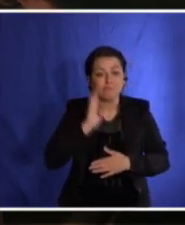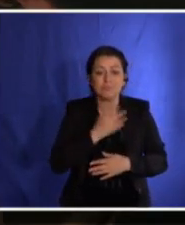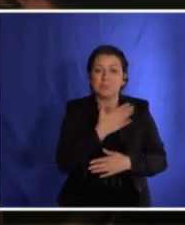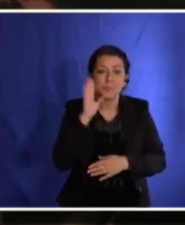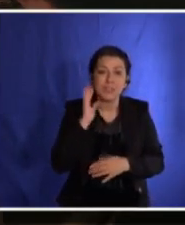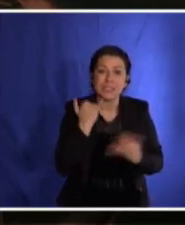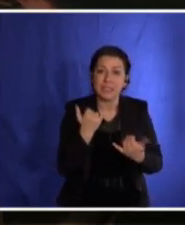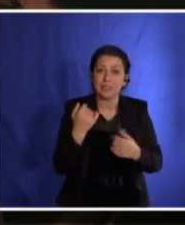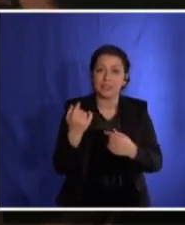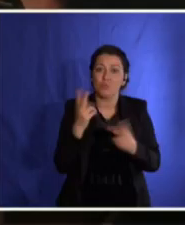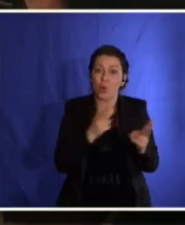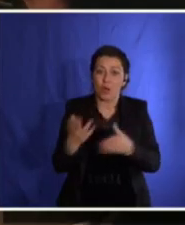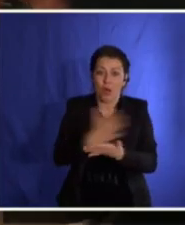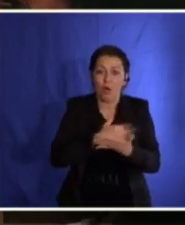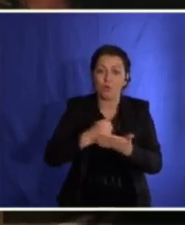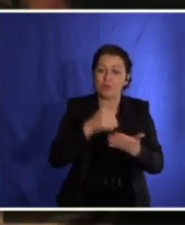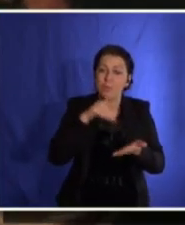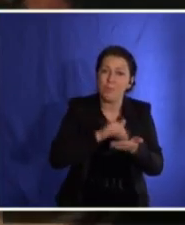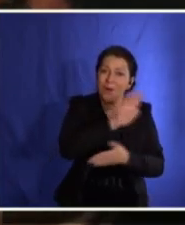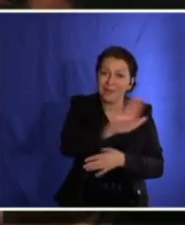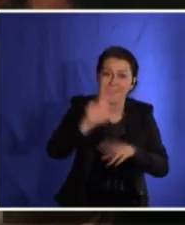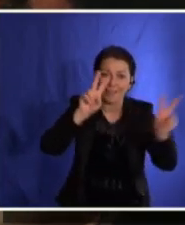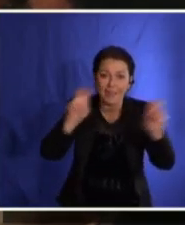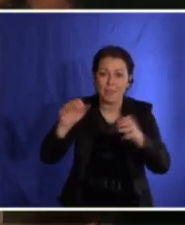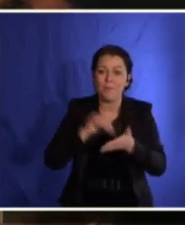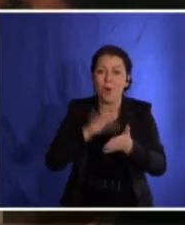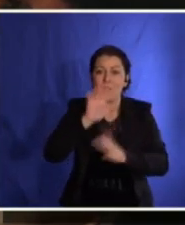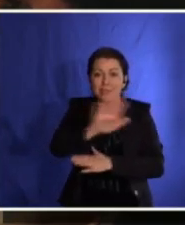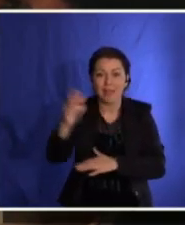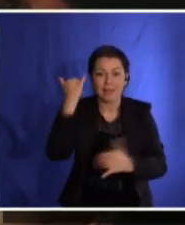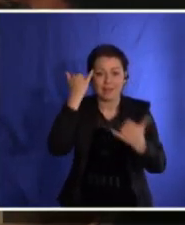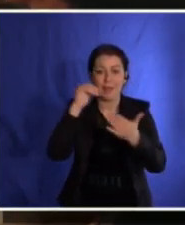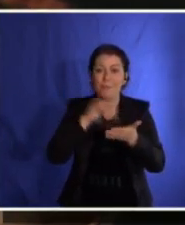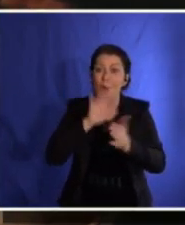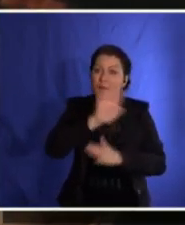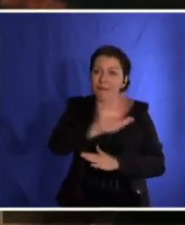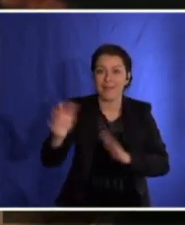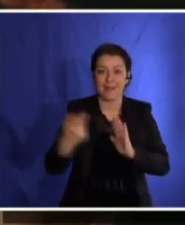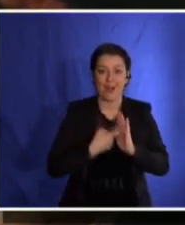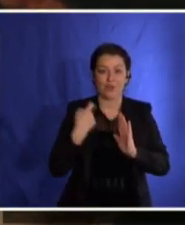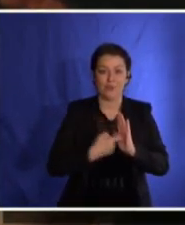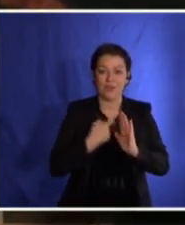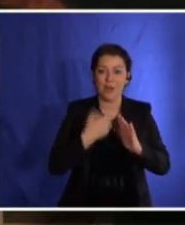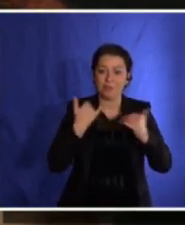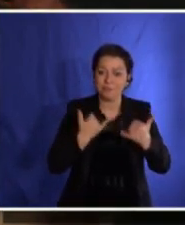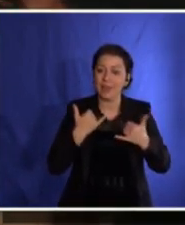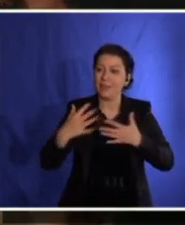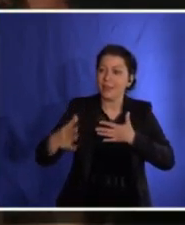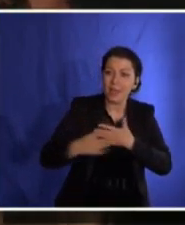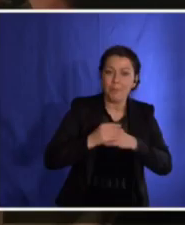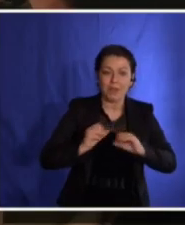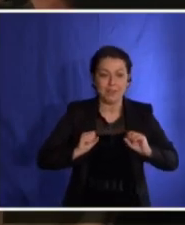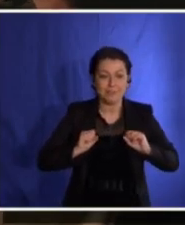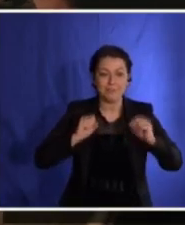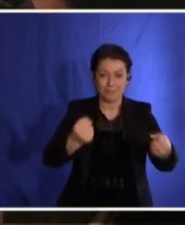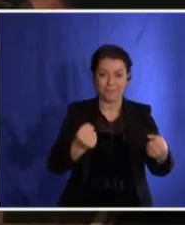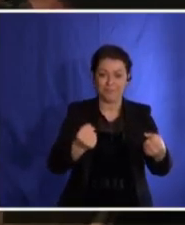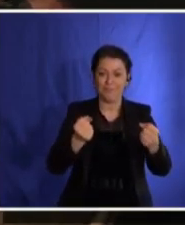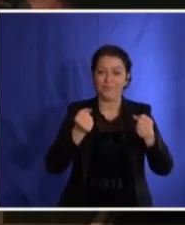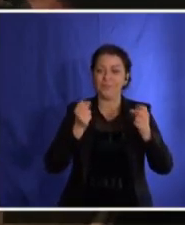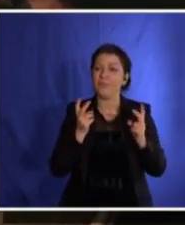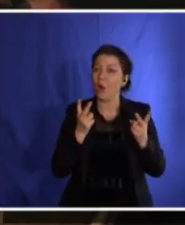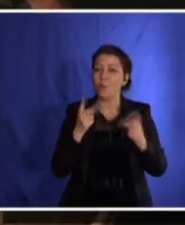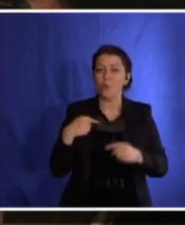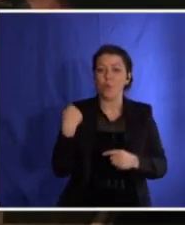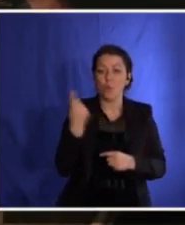eure Ideen, wir brauchen eure Themen, wir brauchen eure Herausforderungen. Gehen wir es gemeinsam an, denn unsere zukünftige Landespartei, ob für